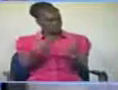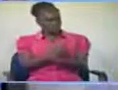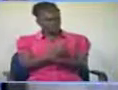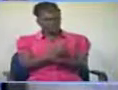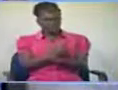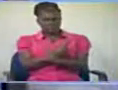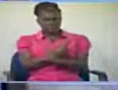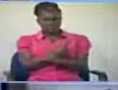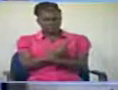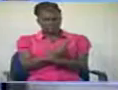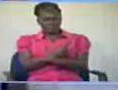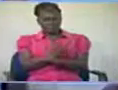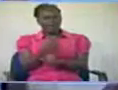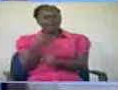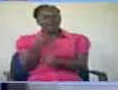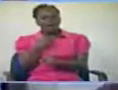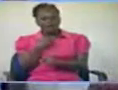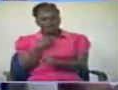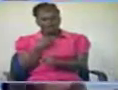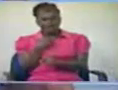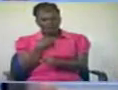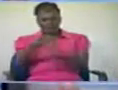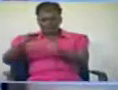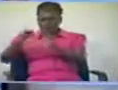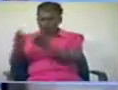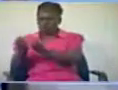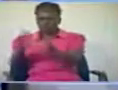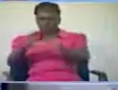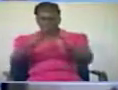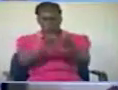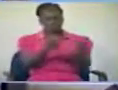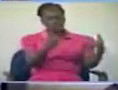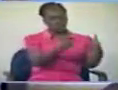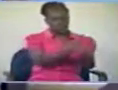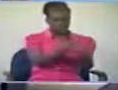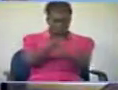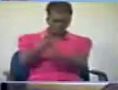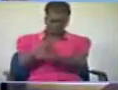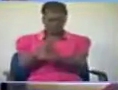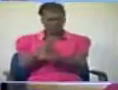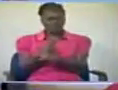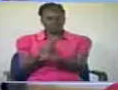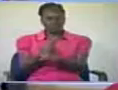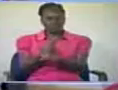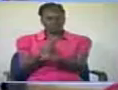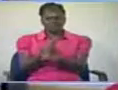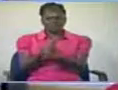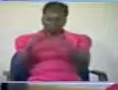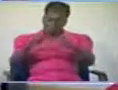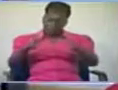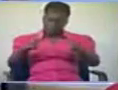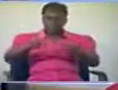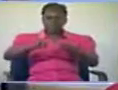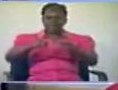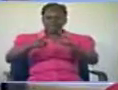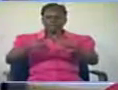kwamba kutakuwa na vitengo tofauti ambavyo vitakuwa vinachunguza kiwango na